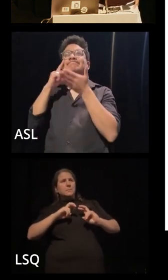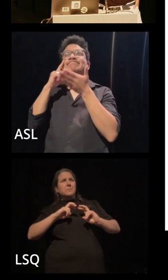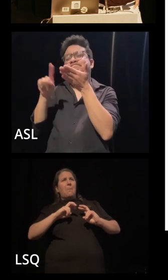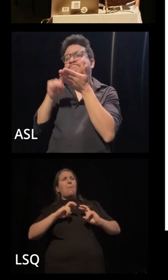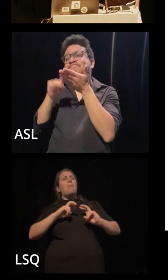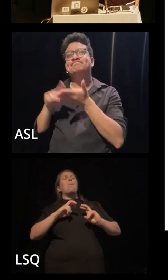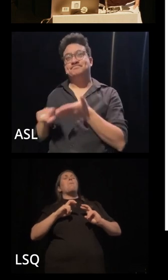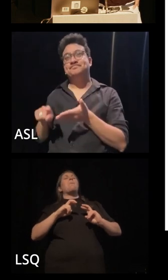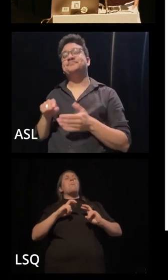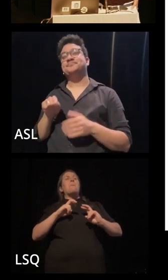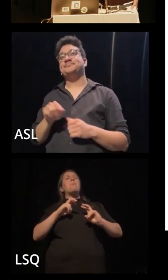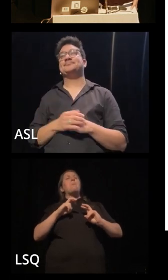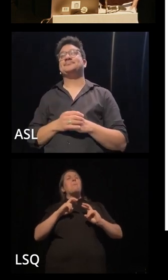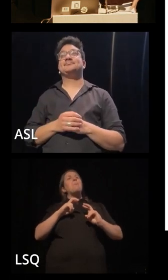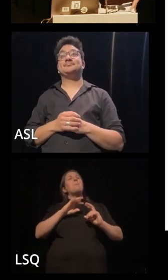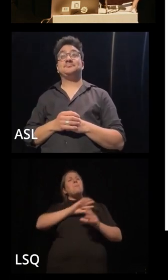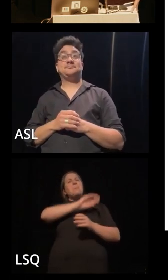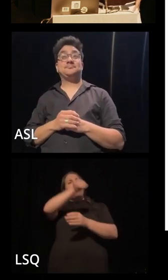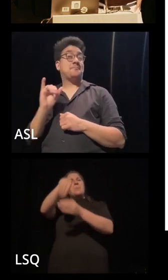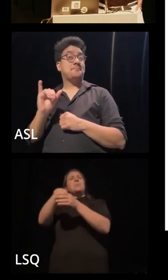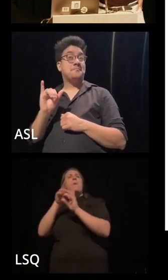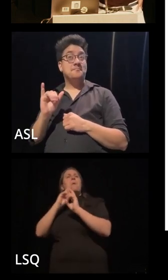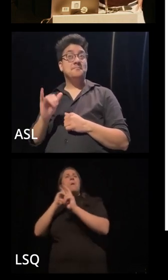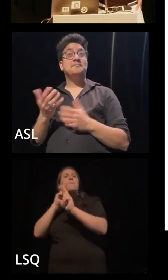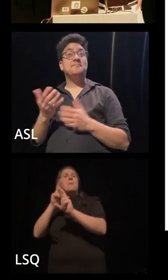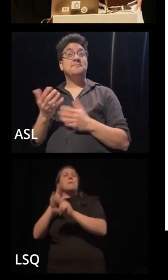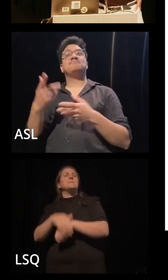été incluses dans les rapports.